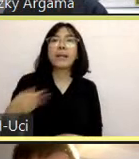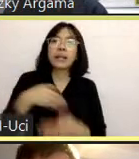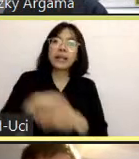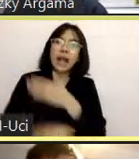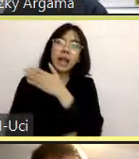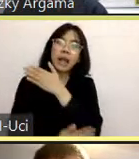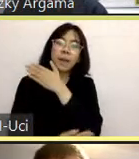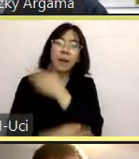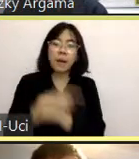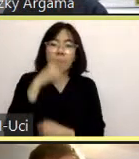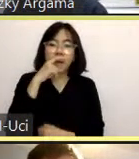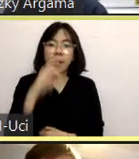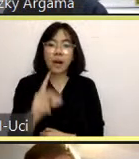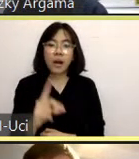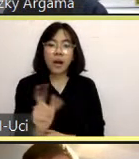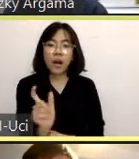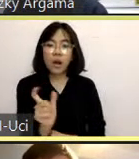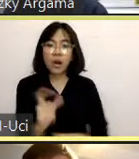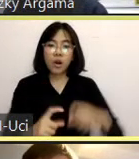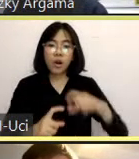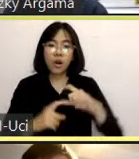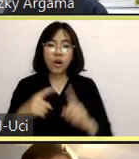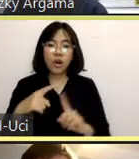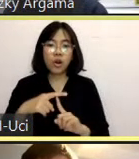SK Mendagri untuk